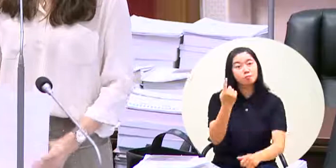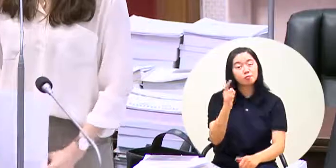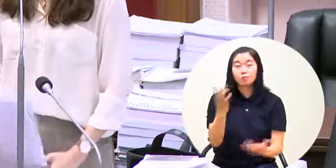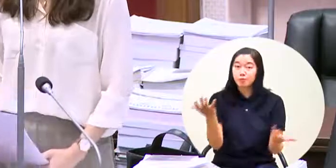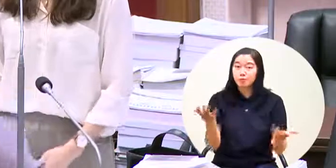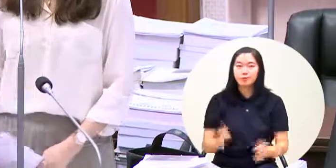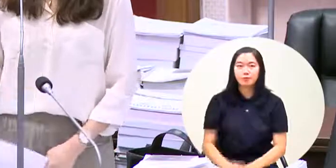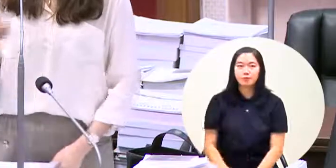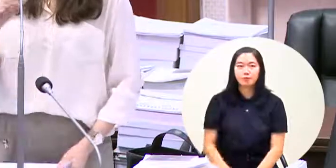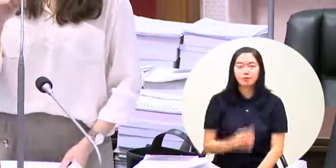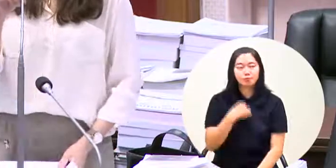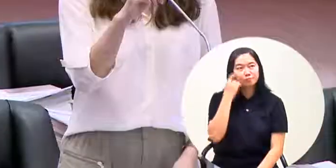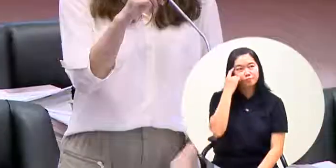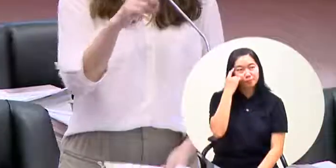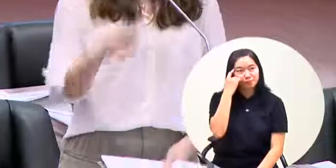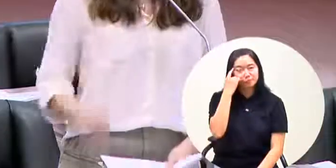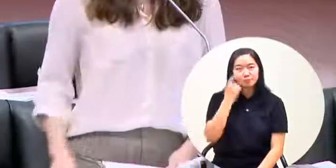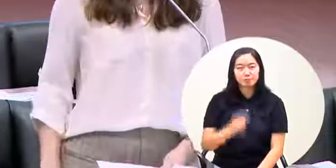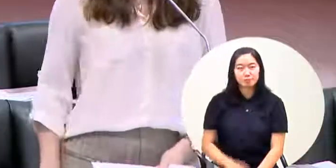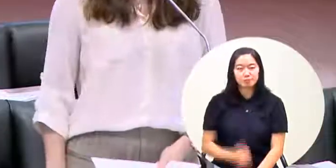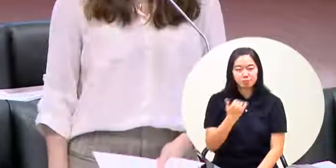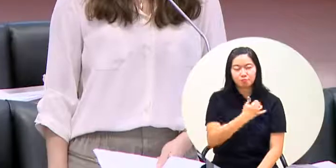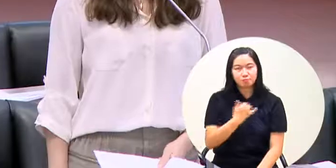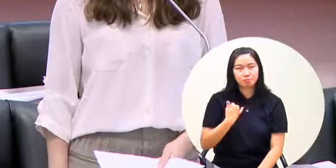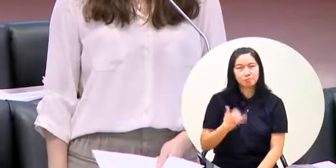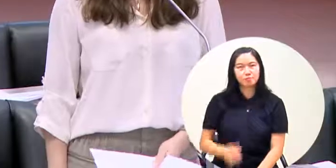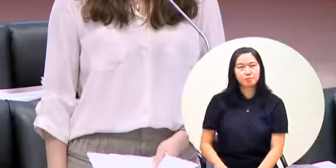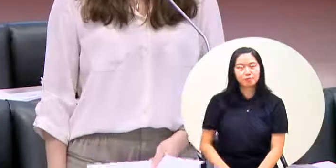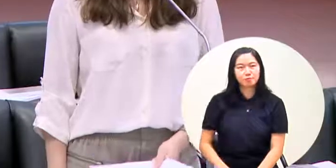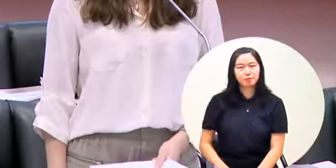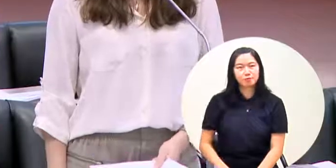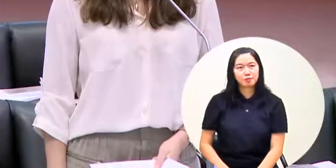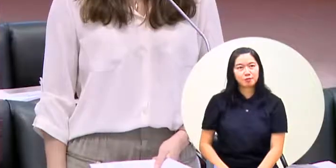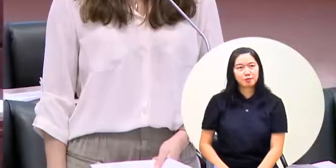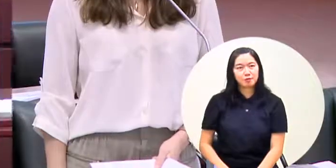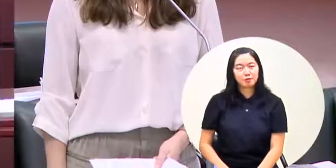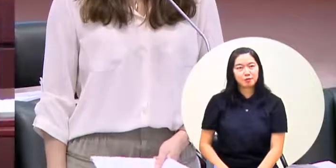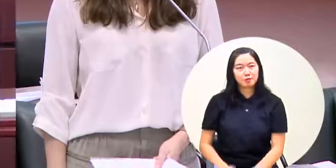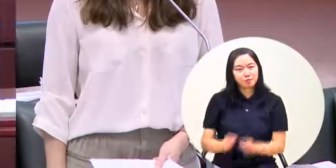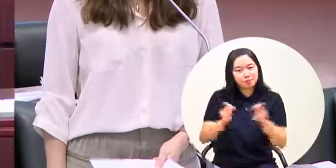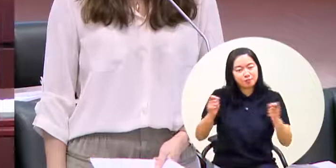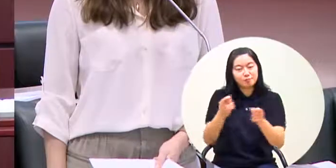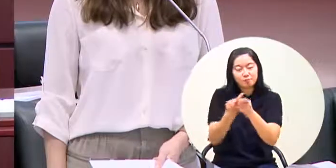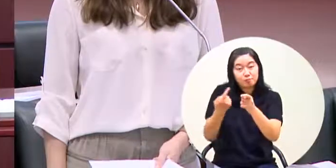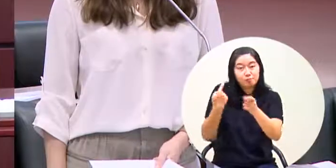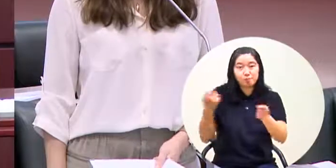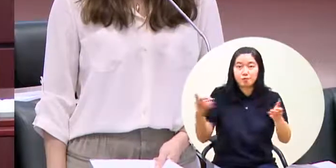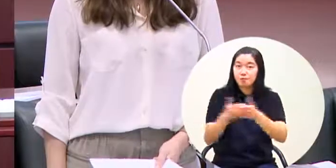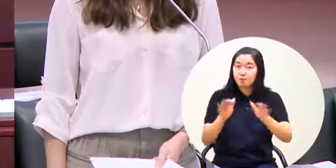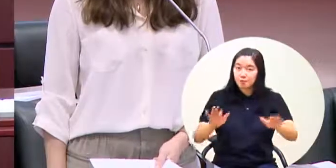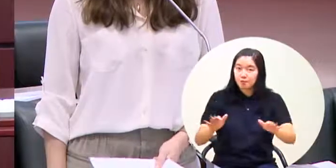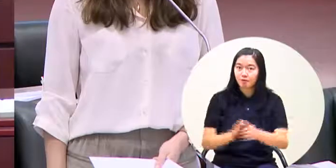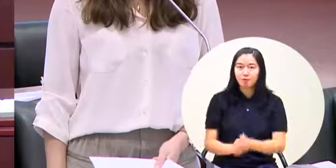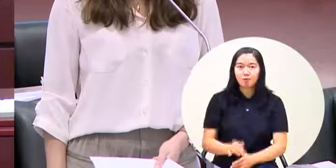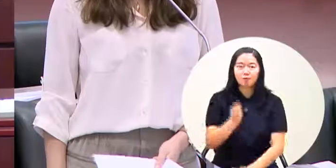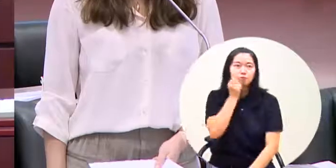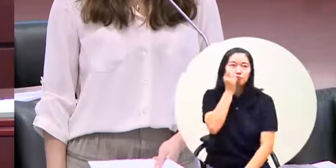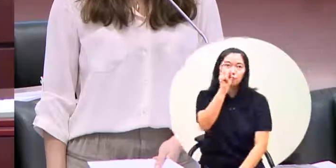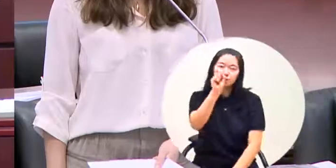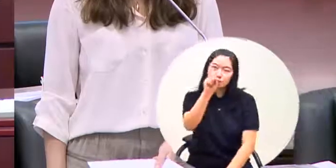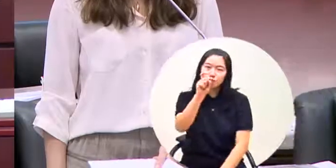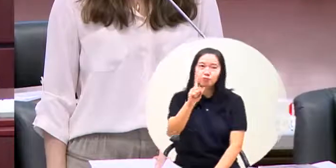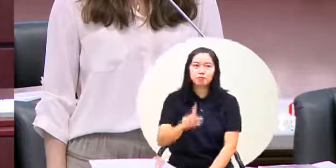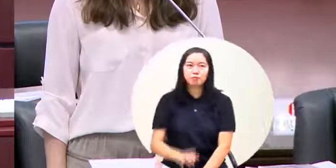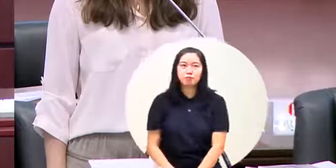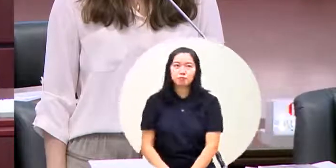是因为这么长了，将近从去年到现在哈，已经10个月了啦，大家对